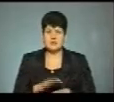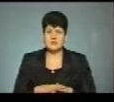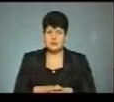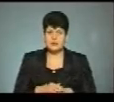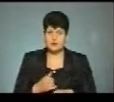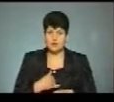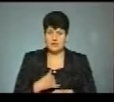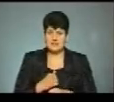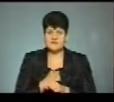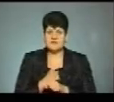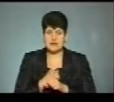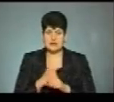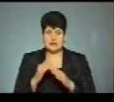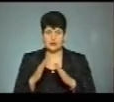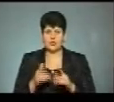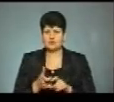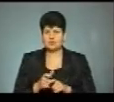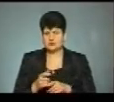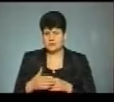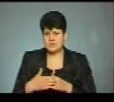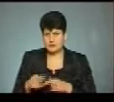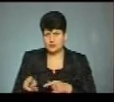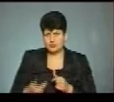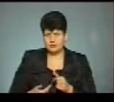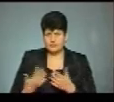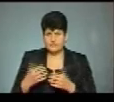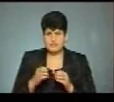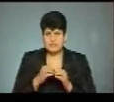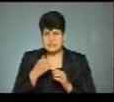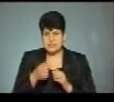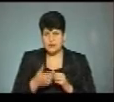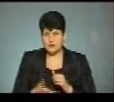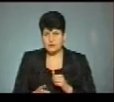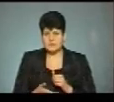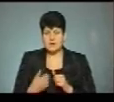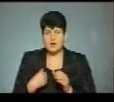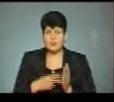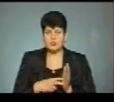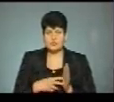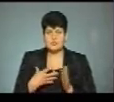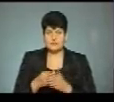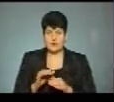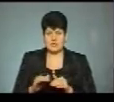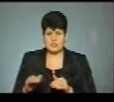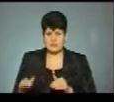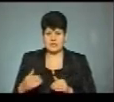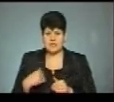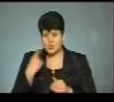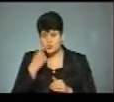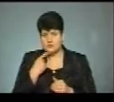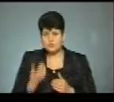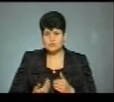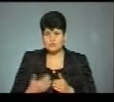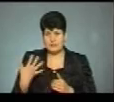до санаторії дуже близько. Дуже. Я тут живу вже 10 років. Я боюсь за своїх дітей. Лічно я живу від